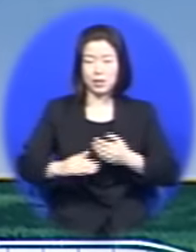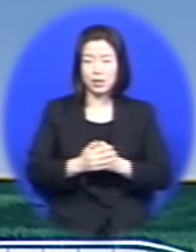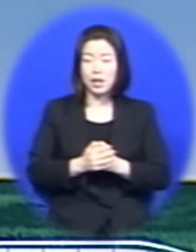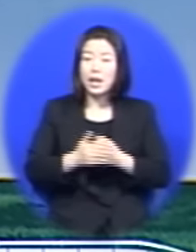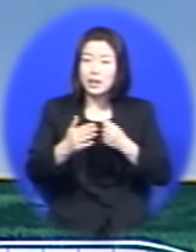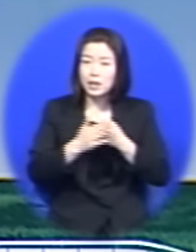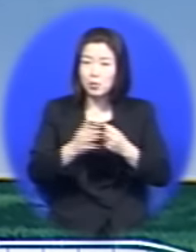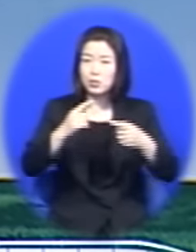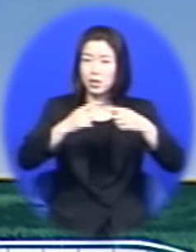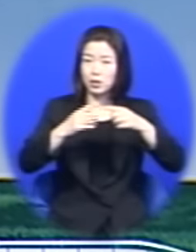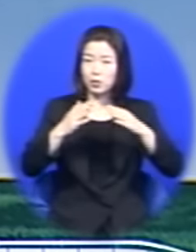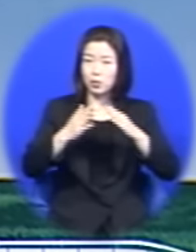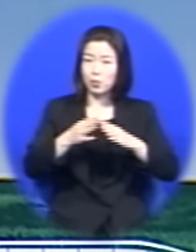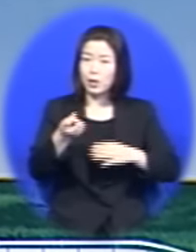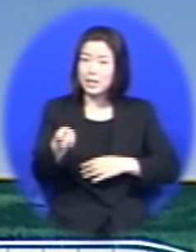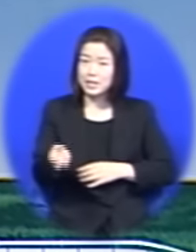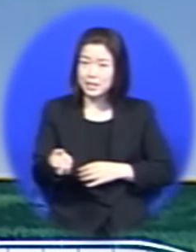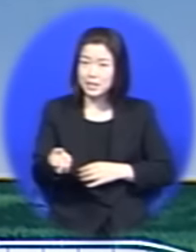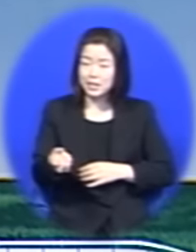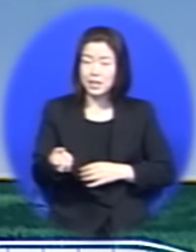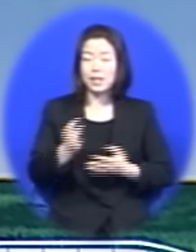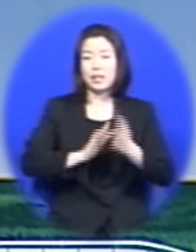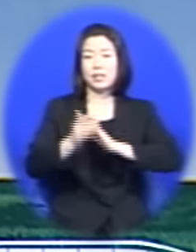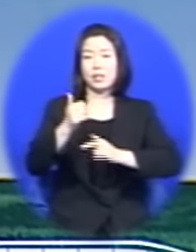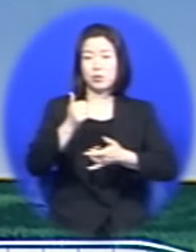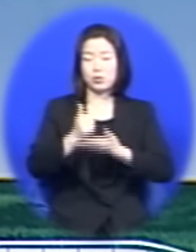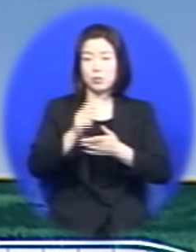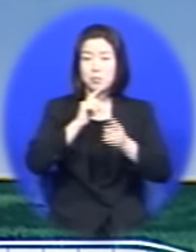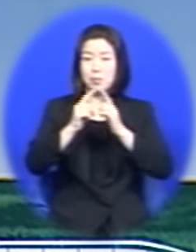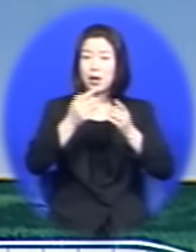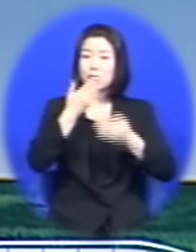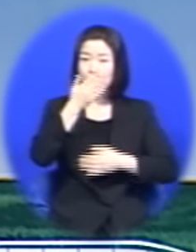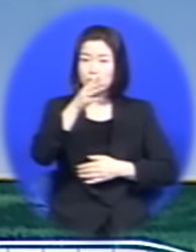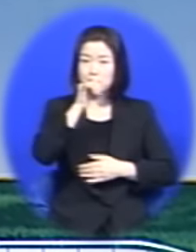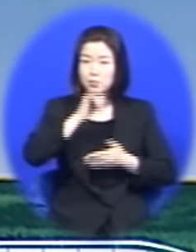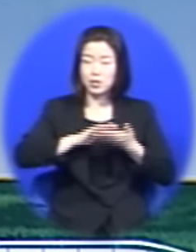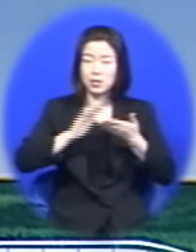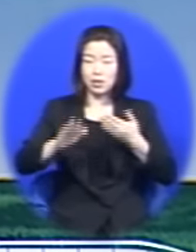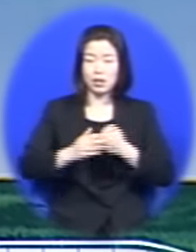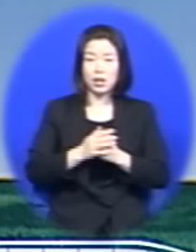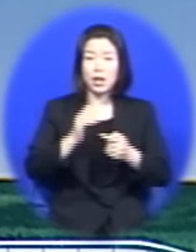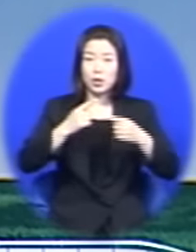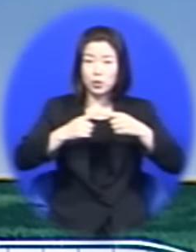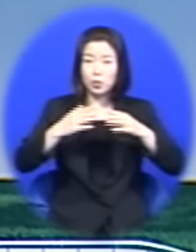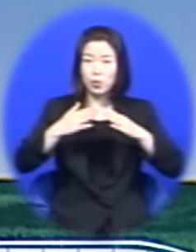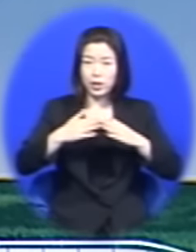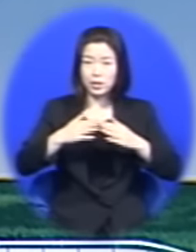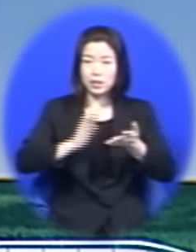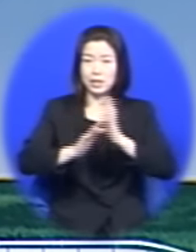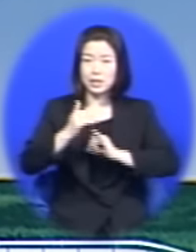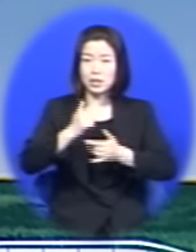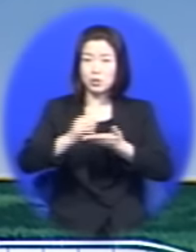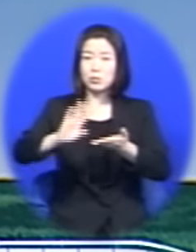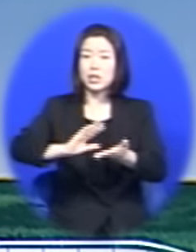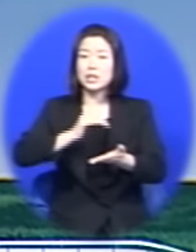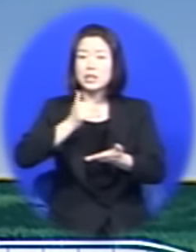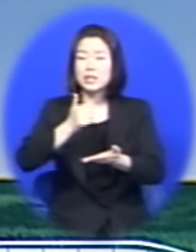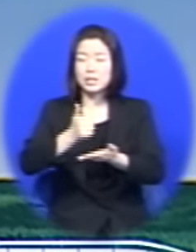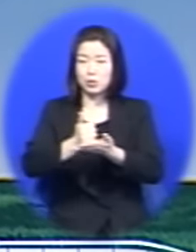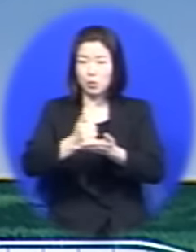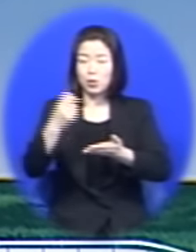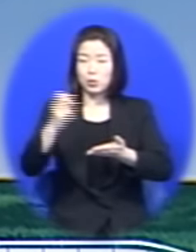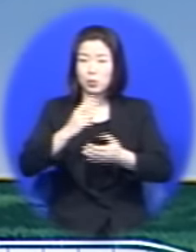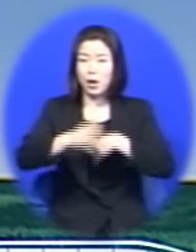그래서 교회의 씨가 예수님이라고 말하는 겁니다. 교회는 예수님을 그리스도라고